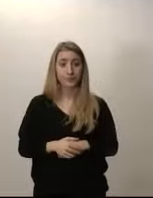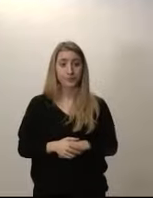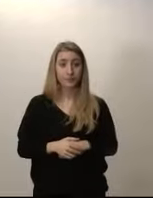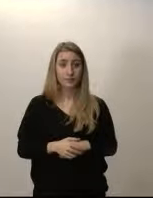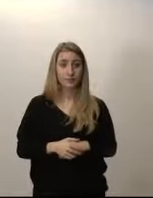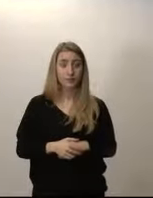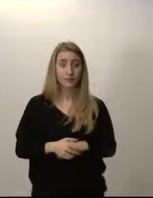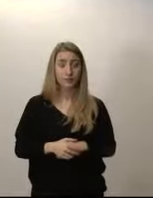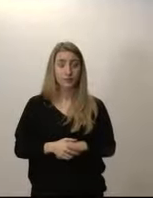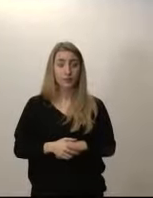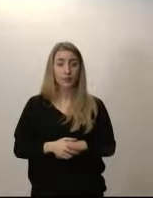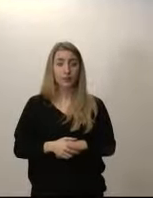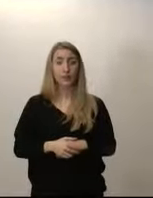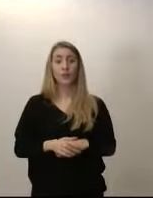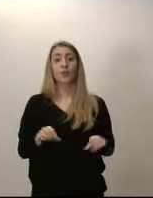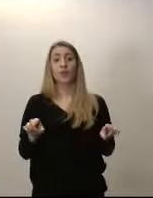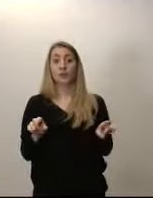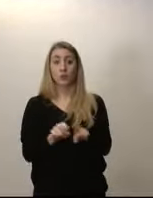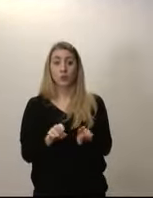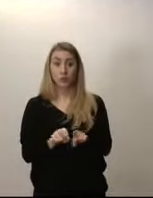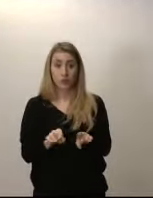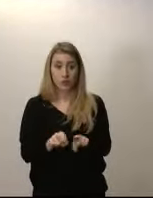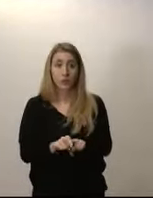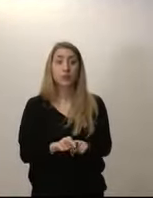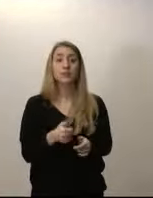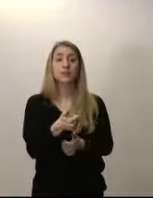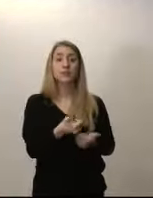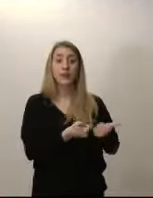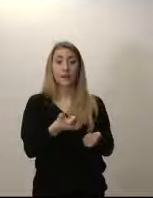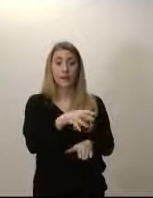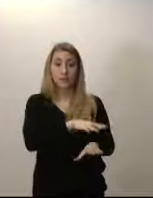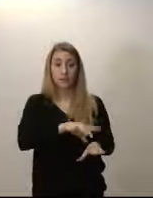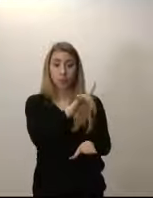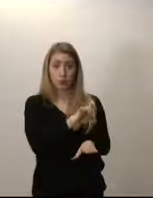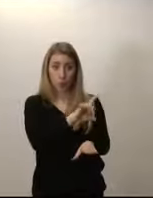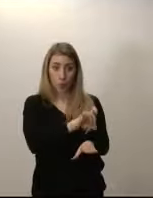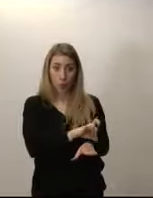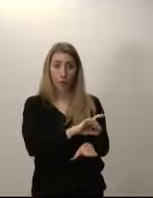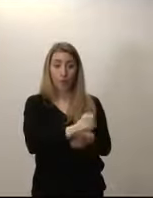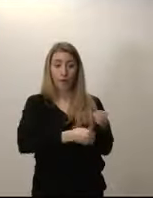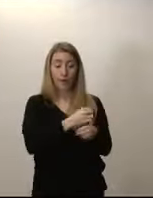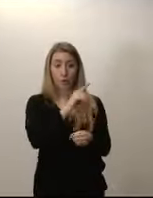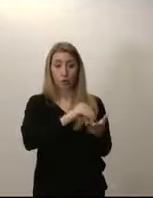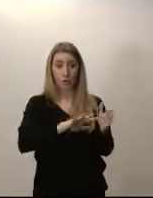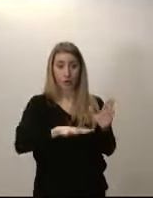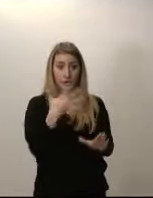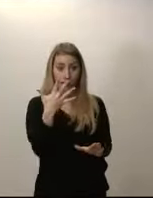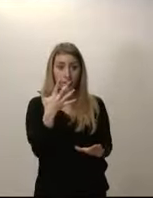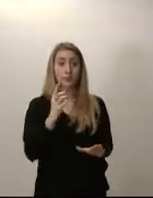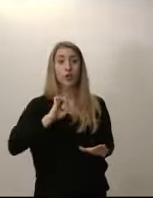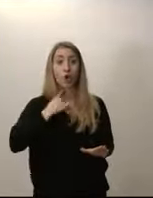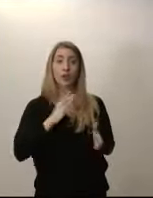604 973 €. À noter que le service de l'eau s'est désendetté en 2015 de 1,5